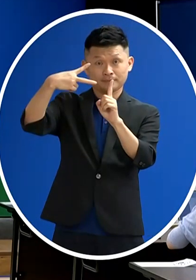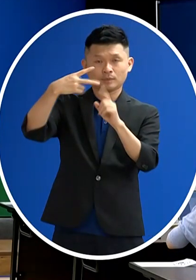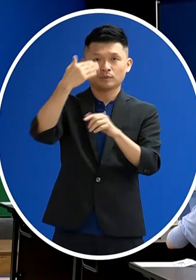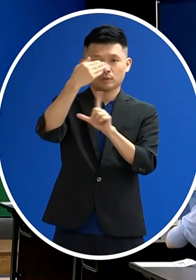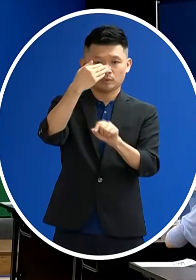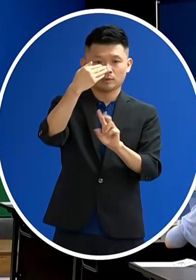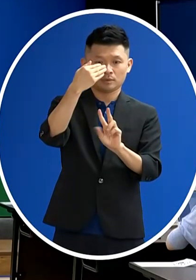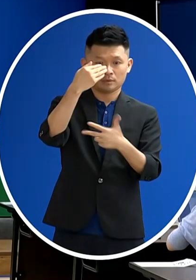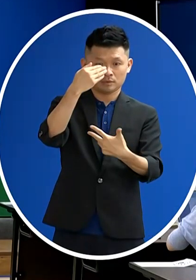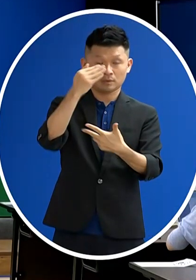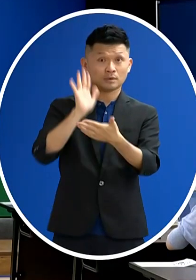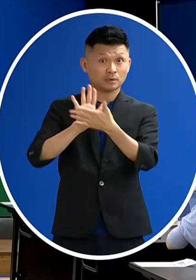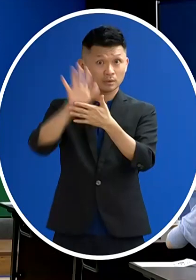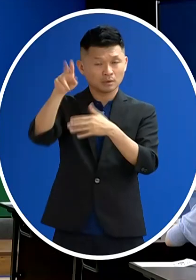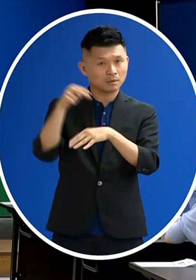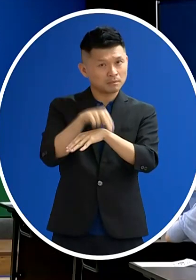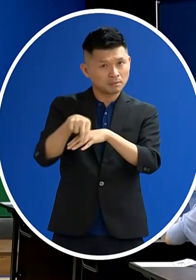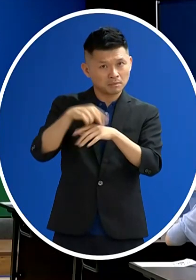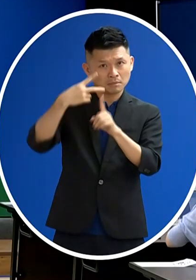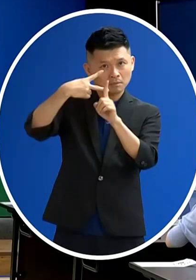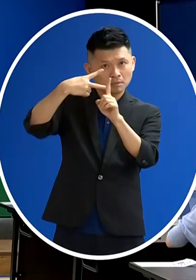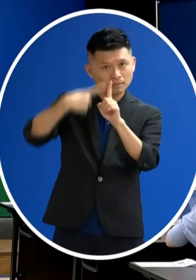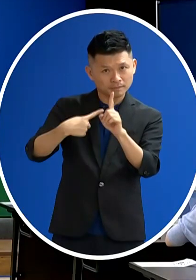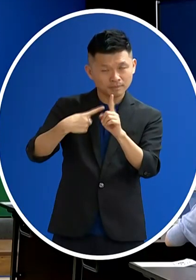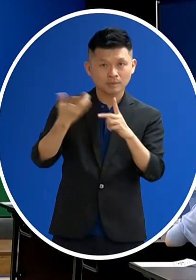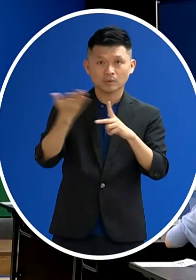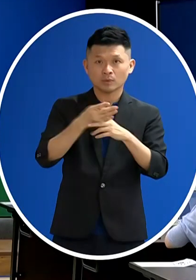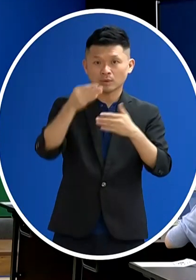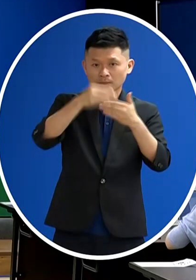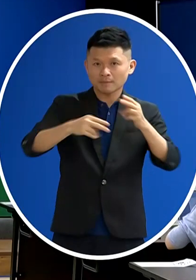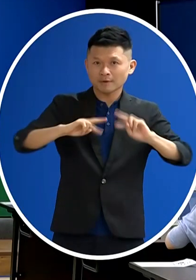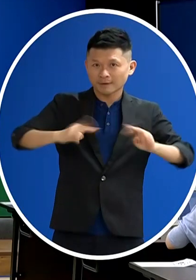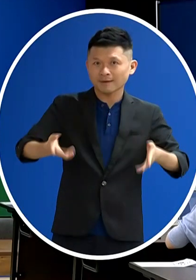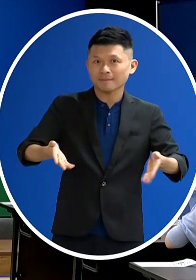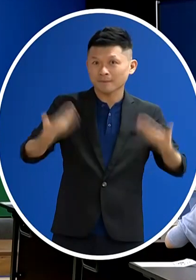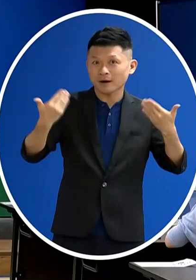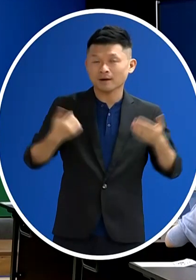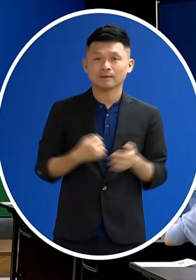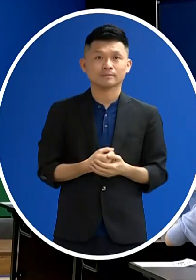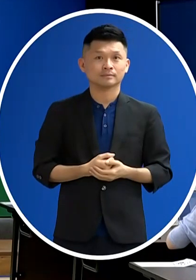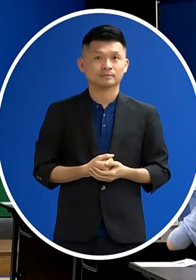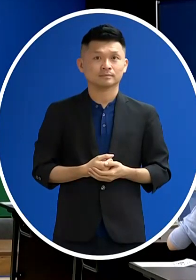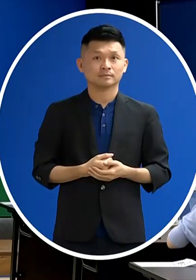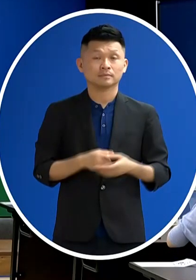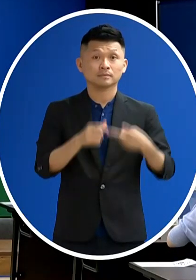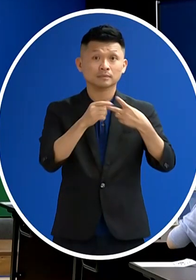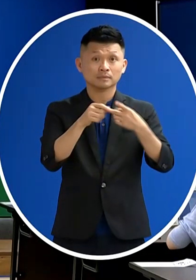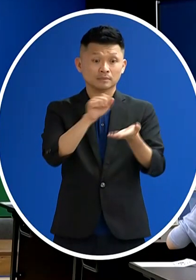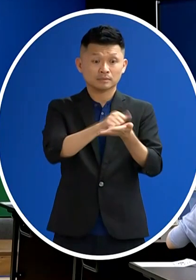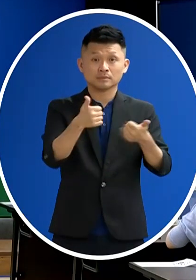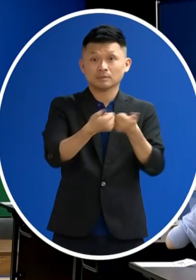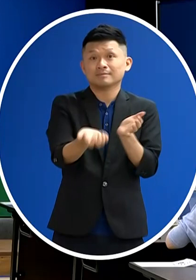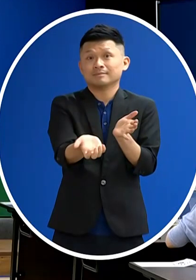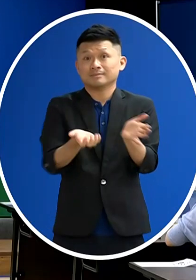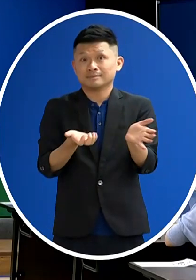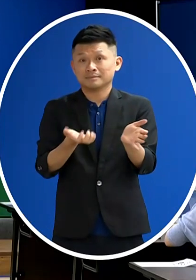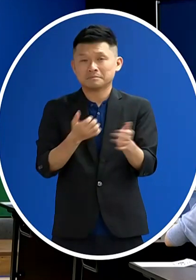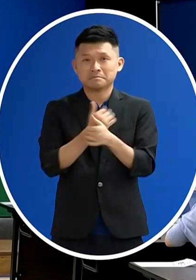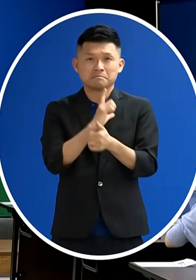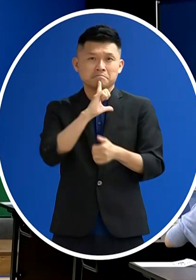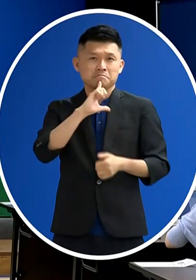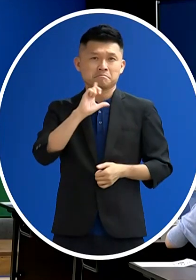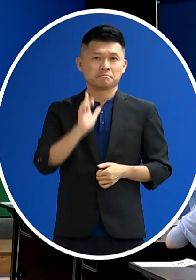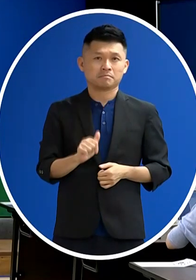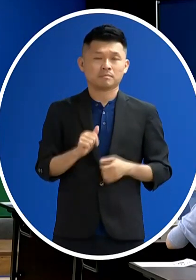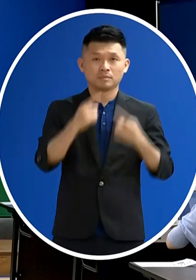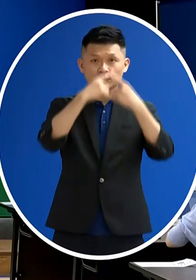之后，我们会考虑规划要降级或者是放松标准吗？第二个问题是想问说，其实在记者会之前呢，就是资深媒体人周玉